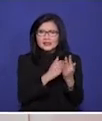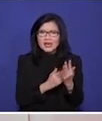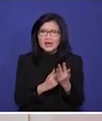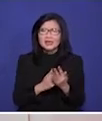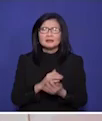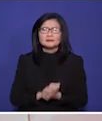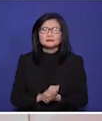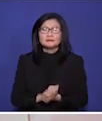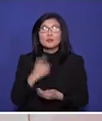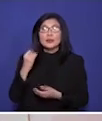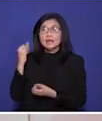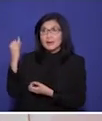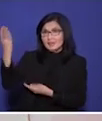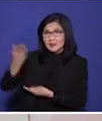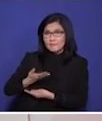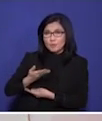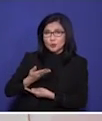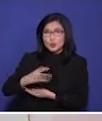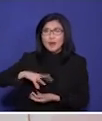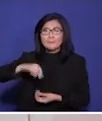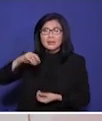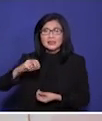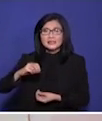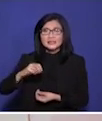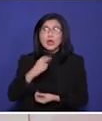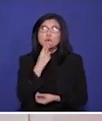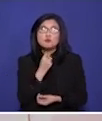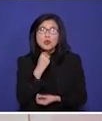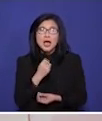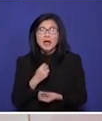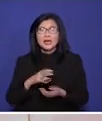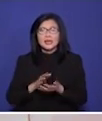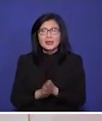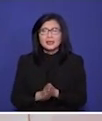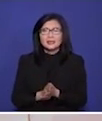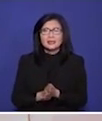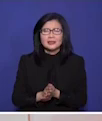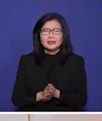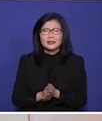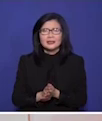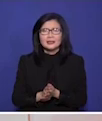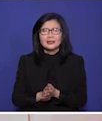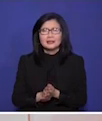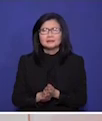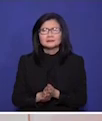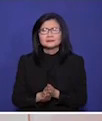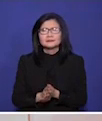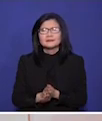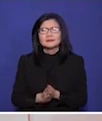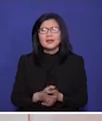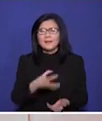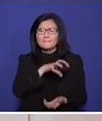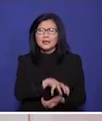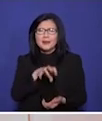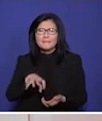dalam impor-impor beras gula dan komoditas-komoditas yang sangat dirasakan